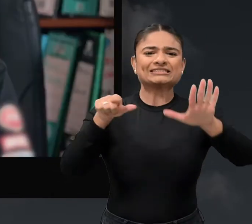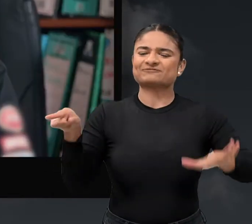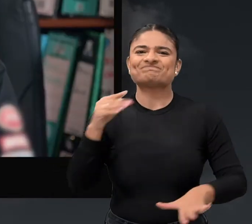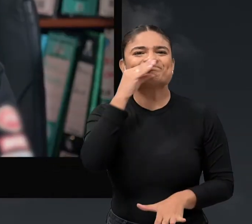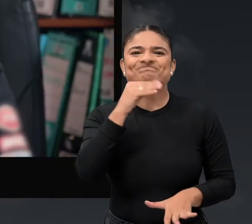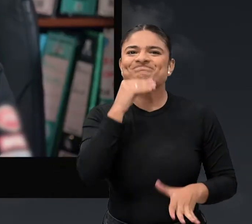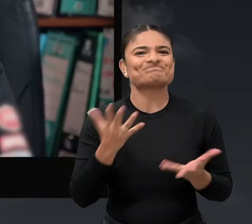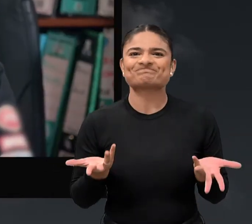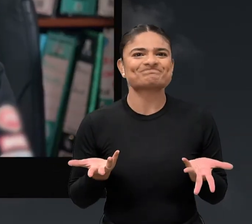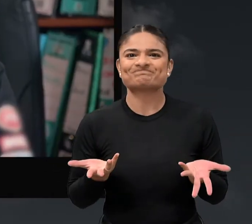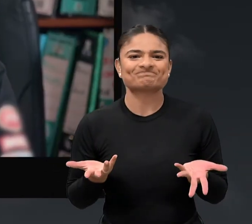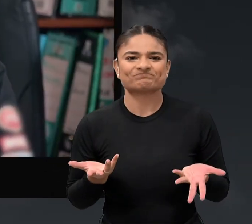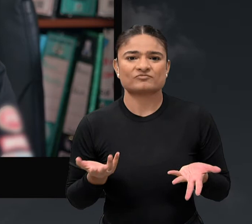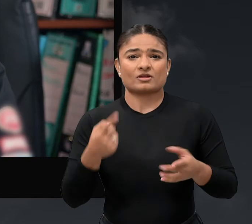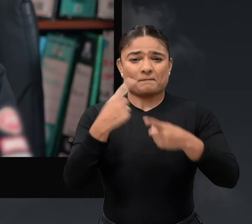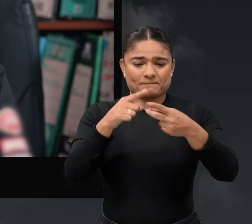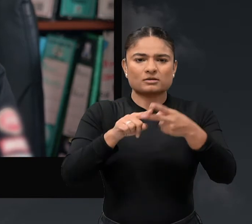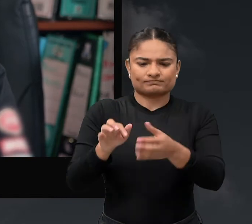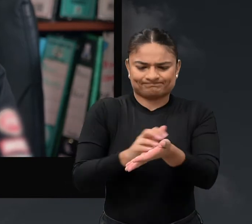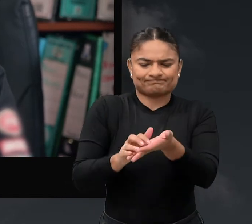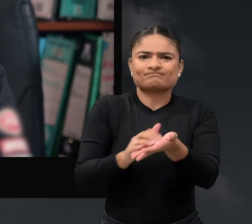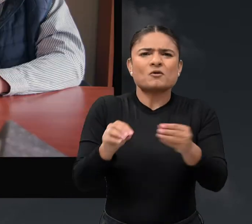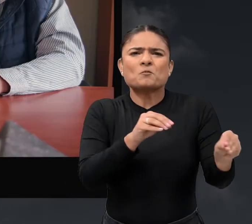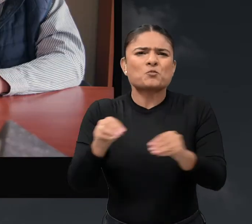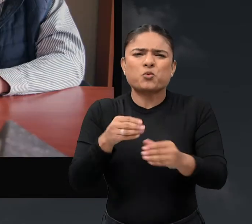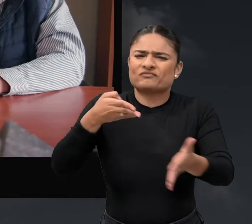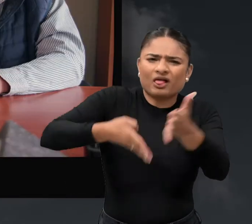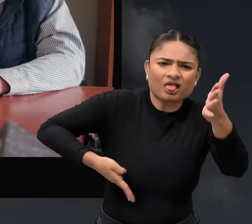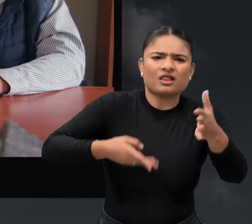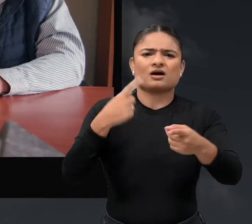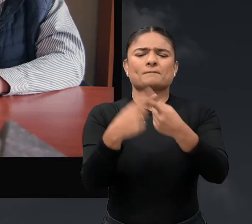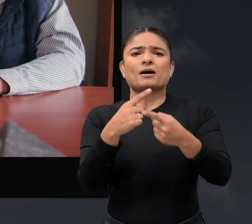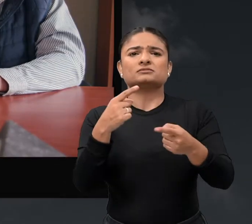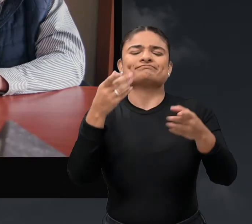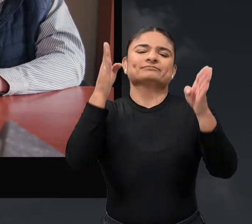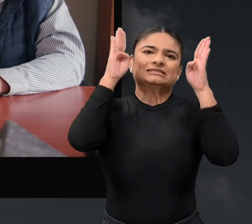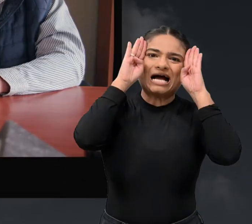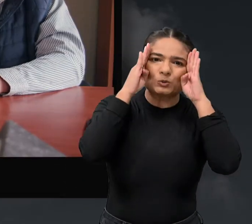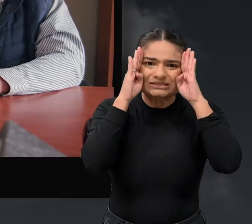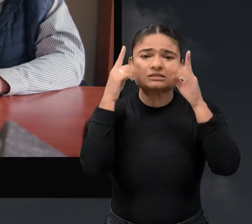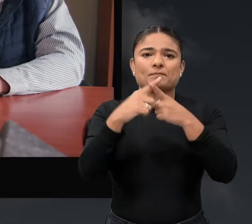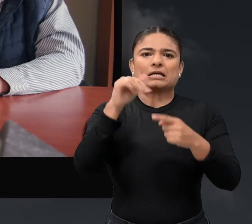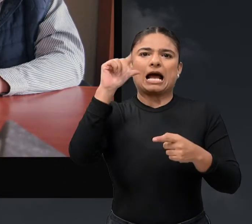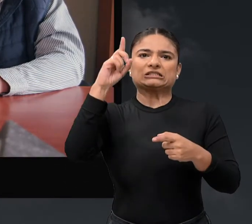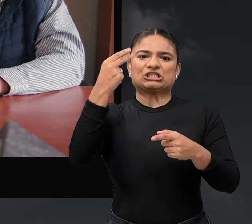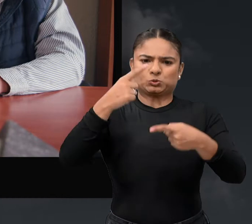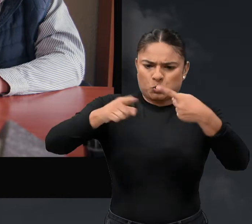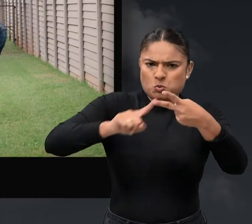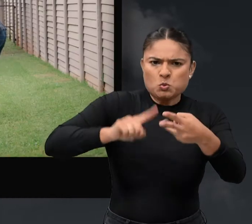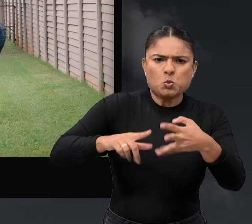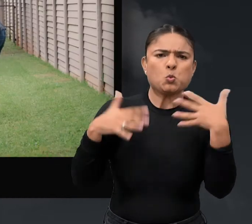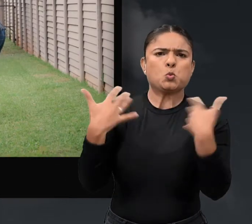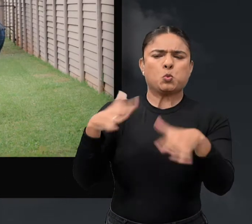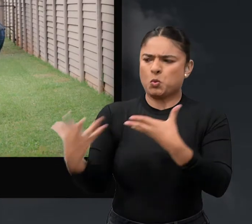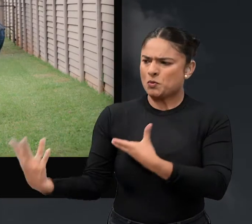hom glad nie kon praat nie. Hy het ook tactile dysfunction, soos die Engelsman sê, gehad vir 'n lang tyd en hy is gediagnoseer as autisties